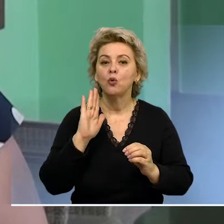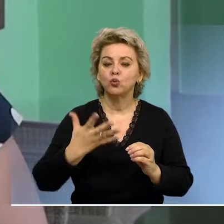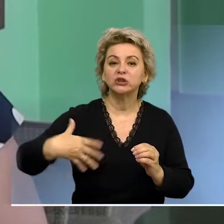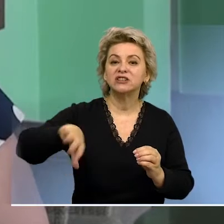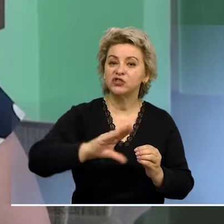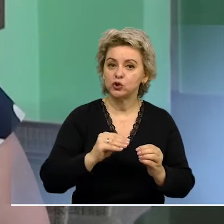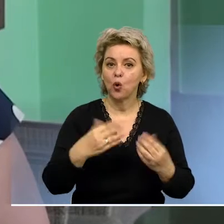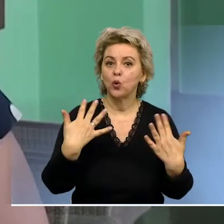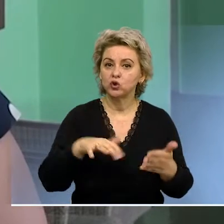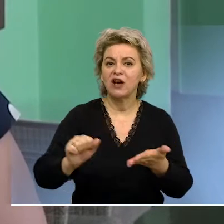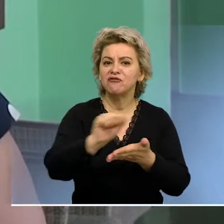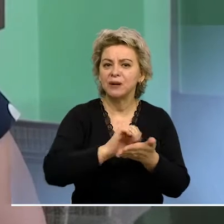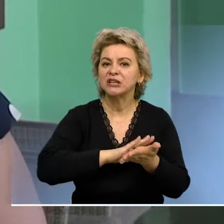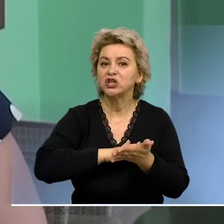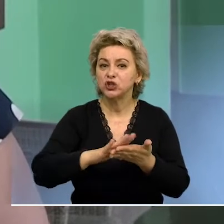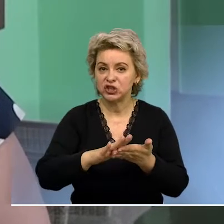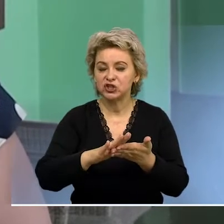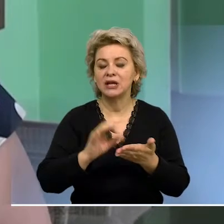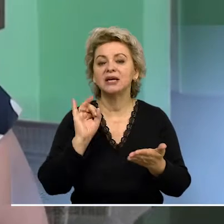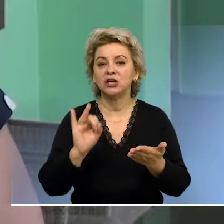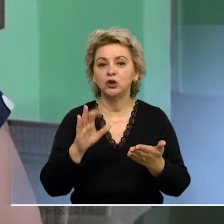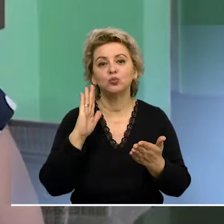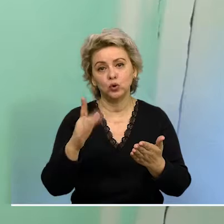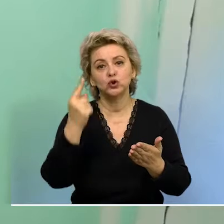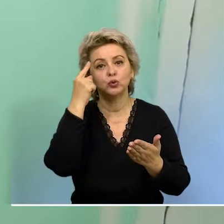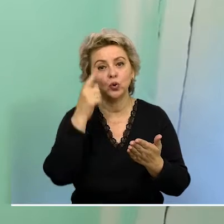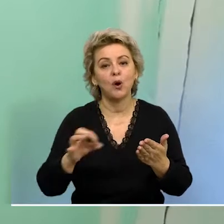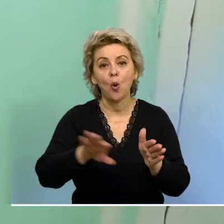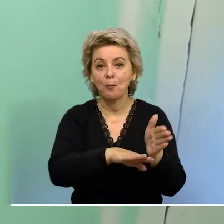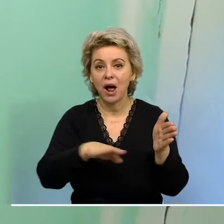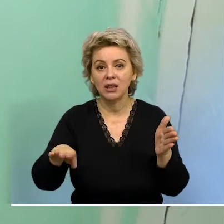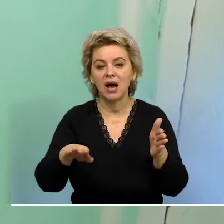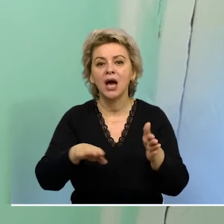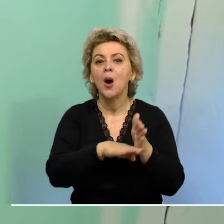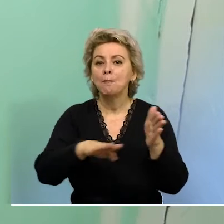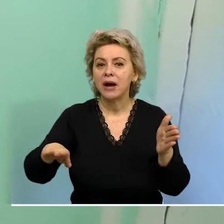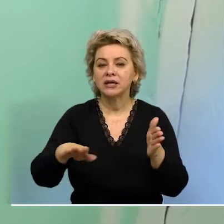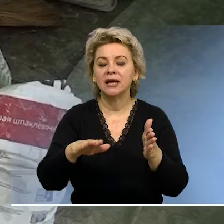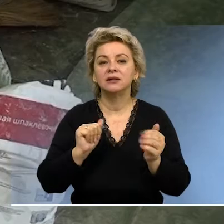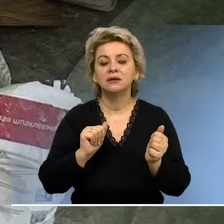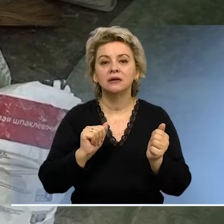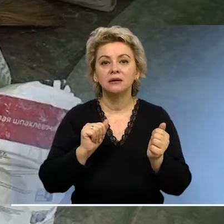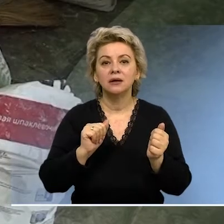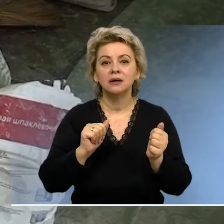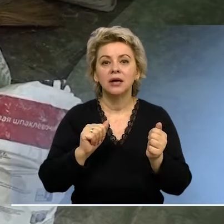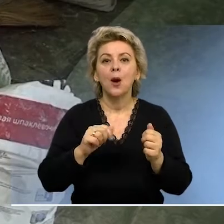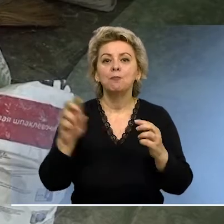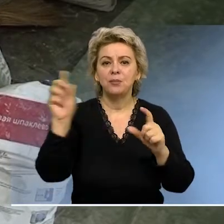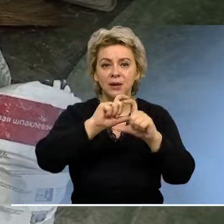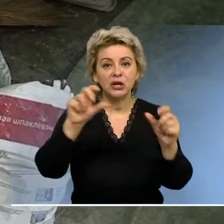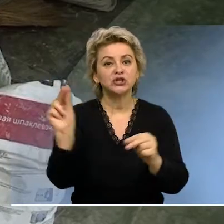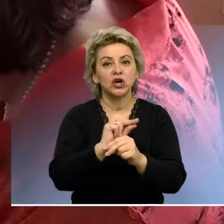в начале июля будет все уже вымыто, вычищено, и будем думать о полах. Паркет покроют